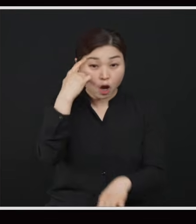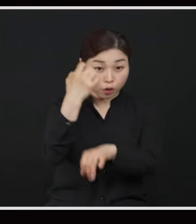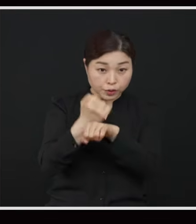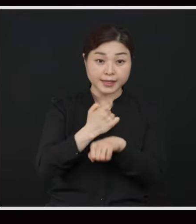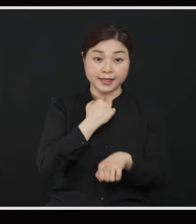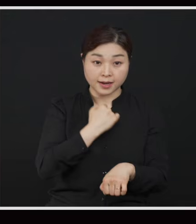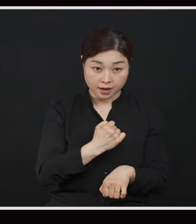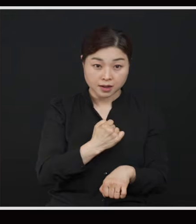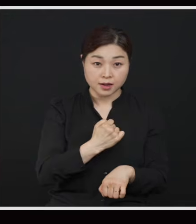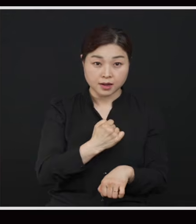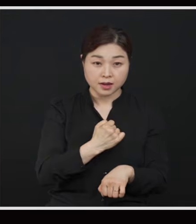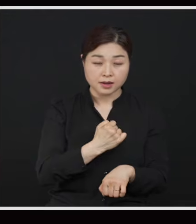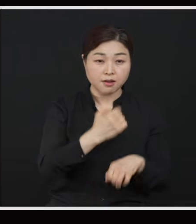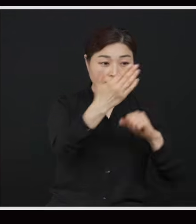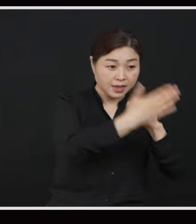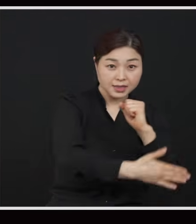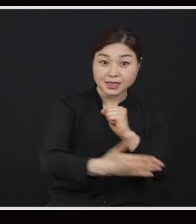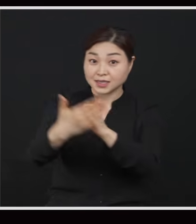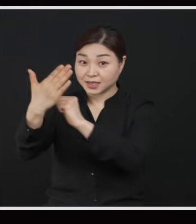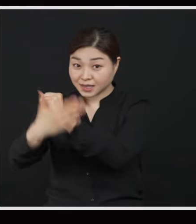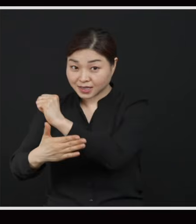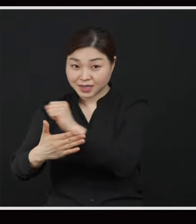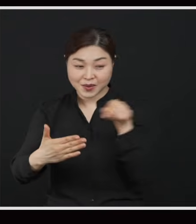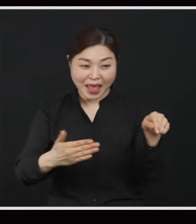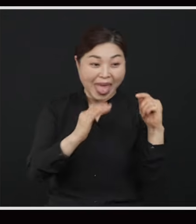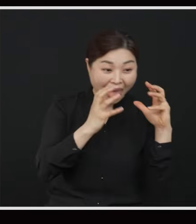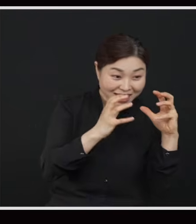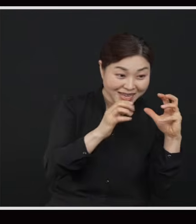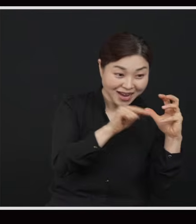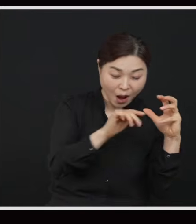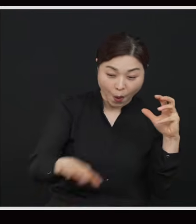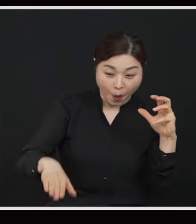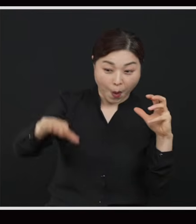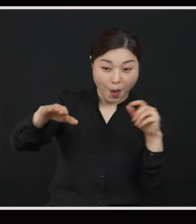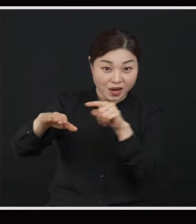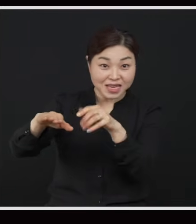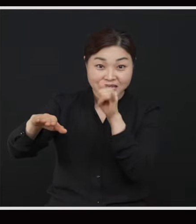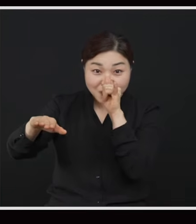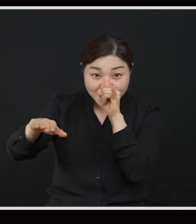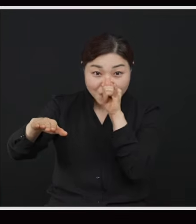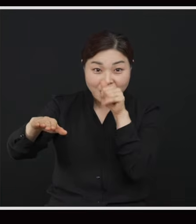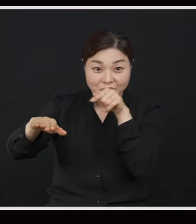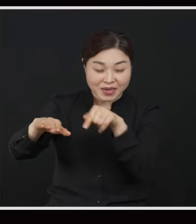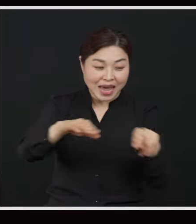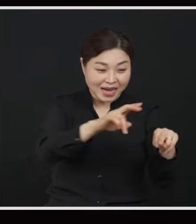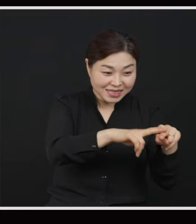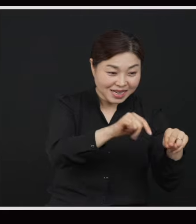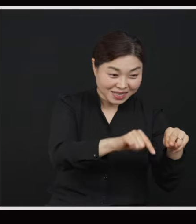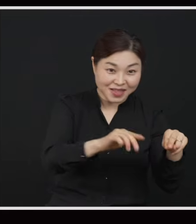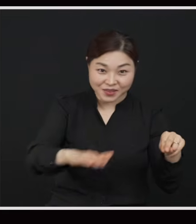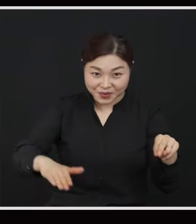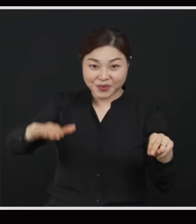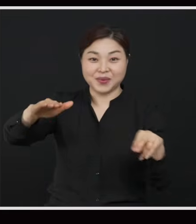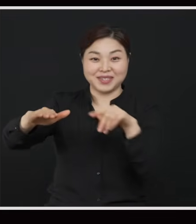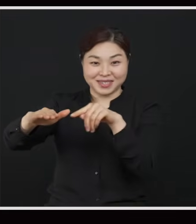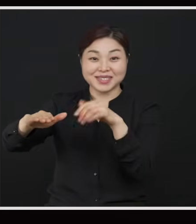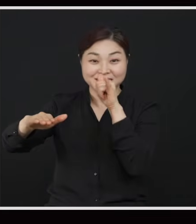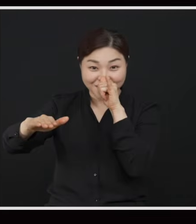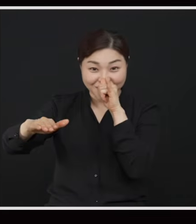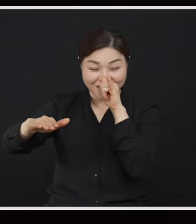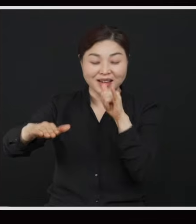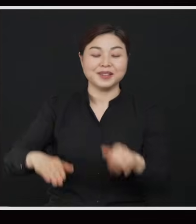여기 보면은 이 사람이 이 사람이고 여기 안겨 있던 애가 커가지고 이렇게 됐고